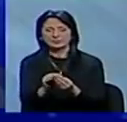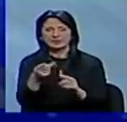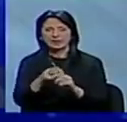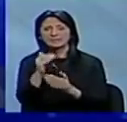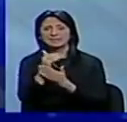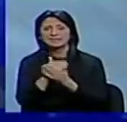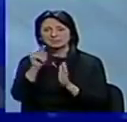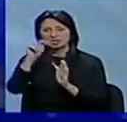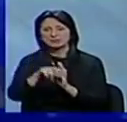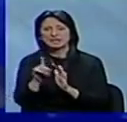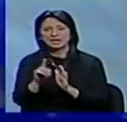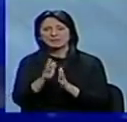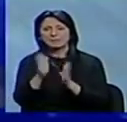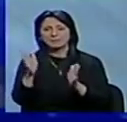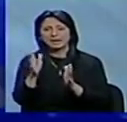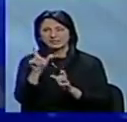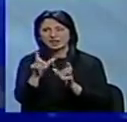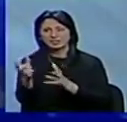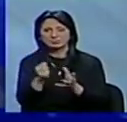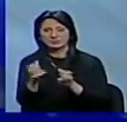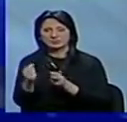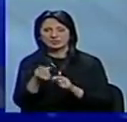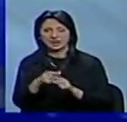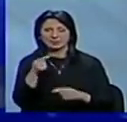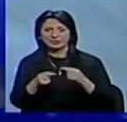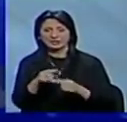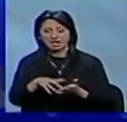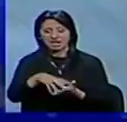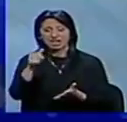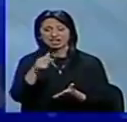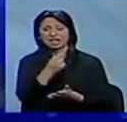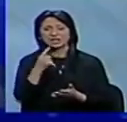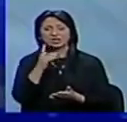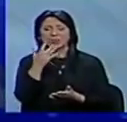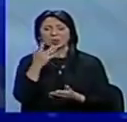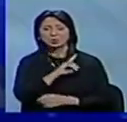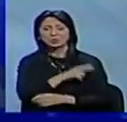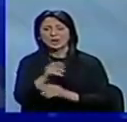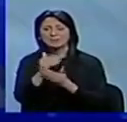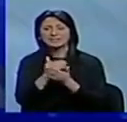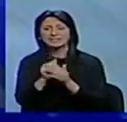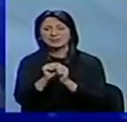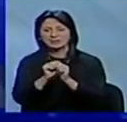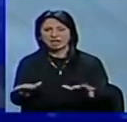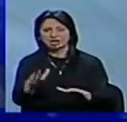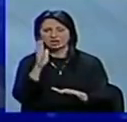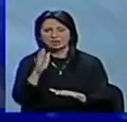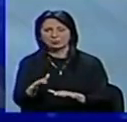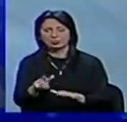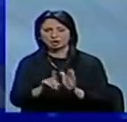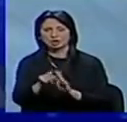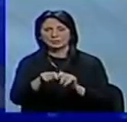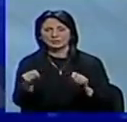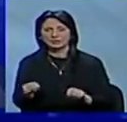ამ სისტემის შიგნით რაღაცა მეტი ბენეფიტები მოიპოვონ და ამისთვის იბრძვიან. გირჩი არის ერთადერთი პოლიტიკური ძალა, რომელიც ამ სისტემის დაშლისთვის არის რეალურად